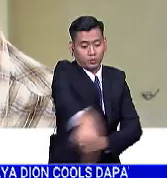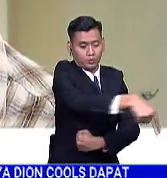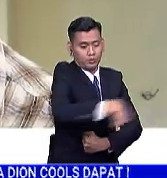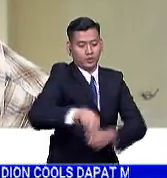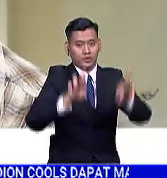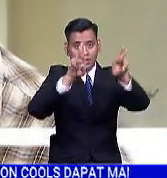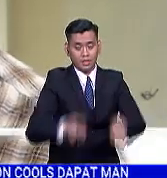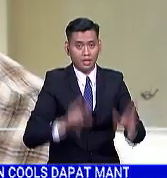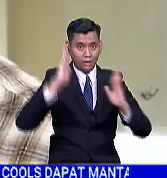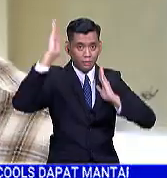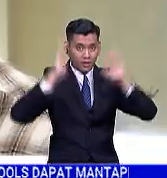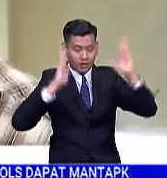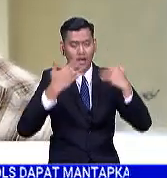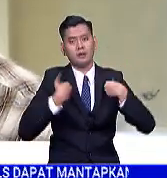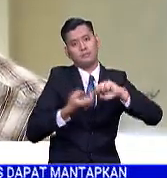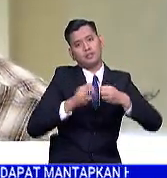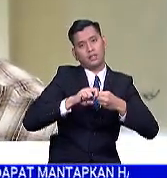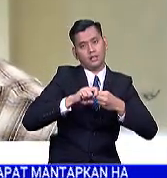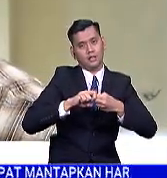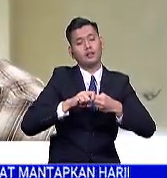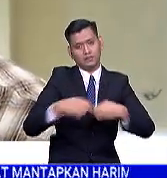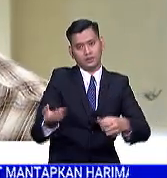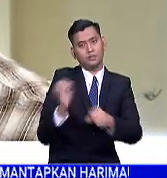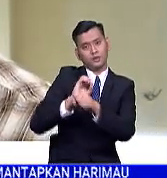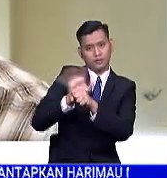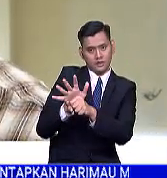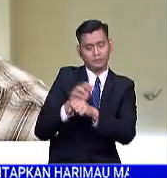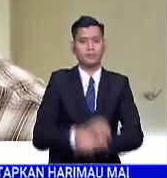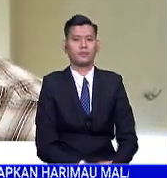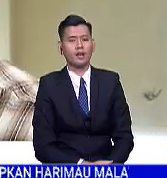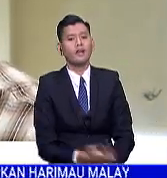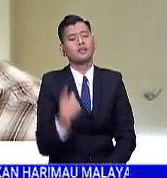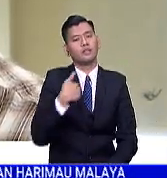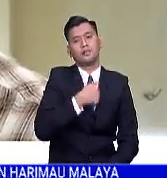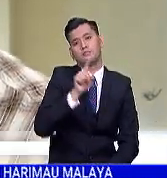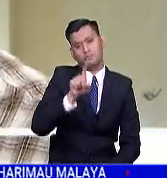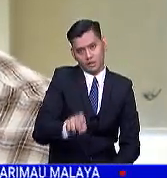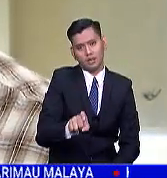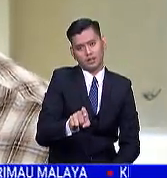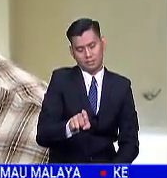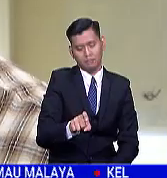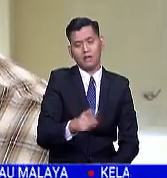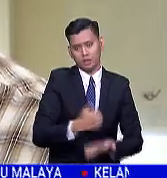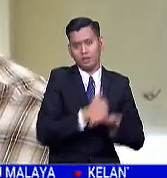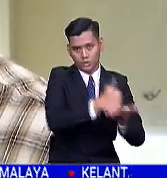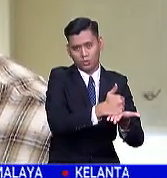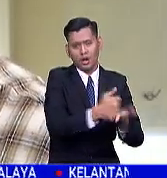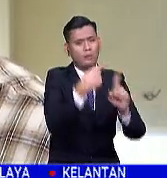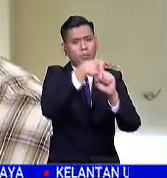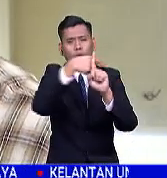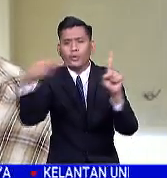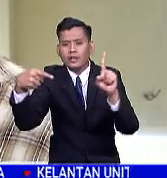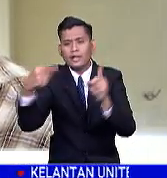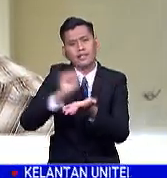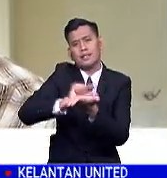lagi saja kali Inilah kita perlu berkorban kini bukan hanya pun dipotong utamanya Ya